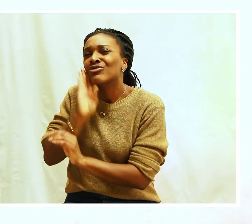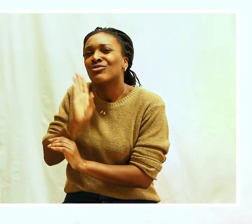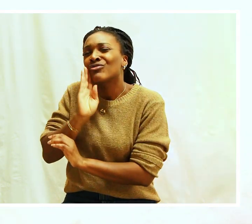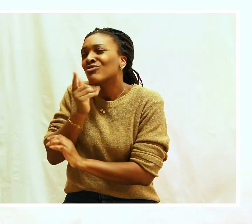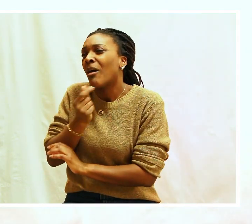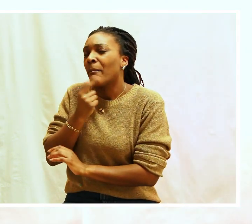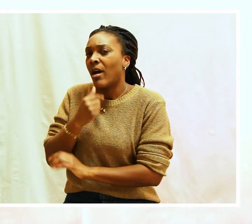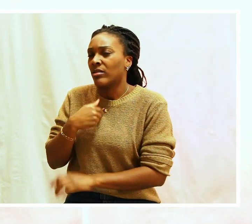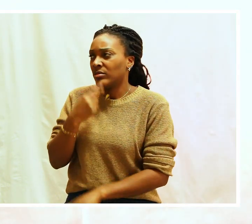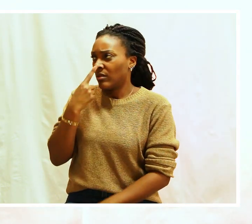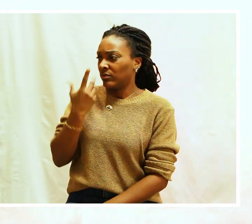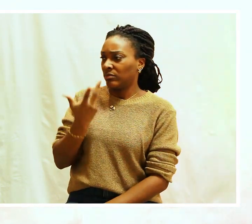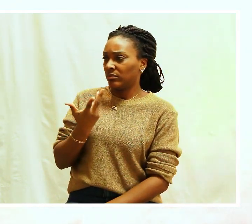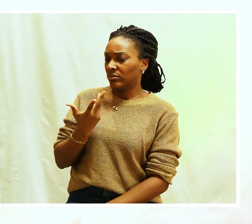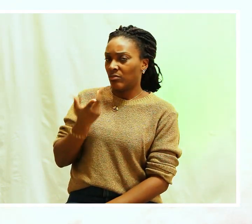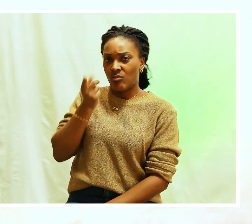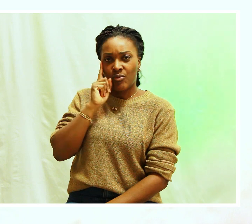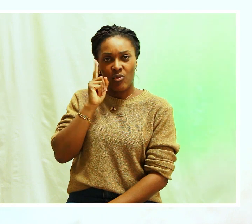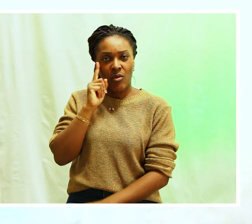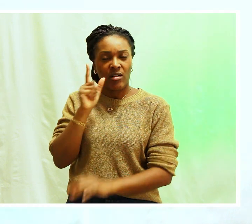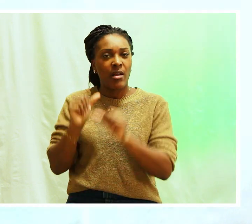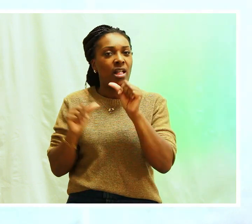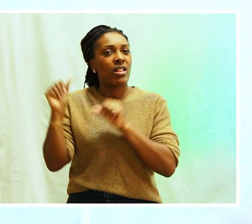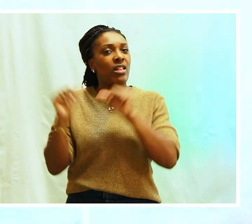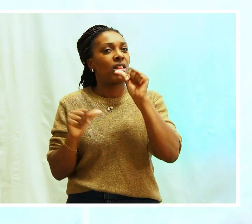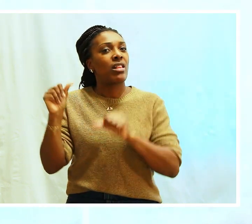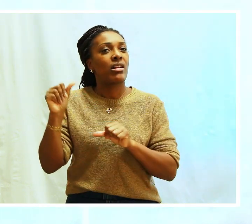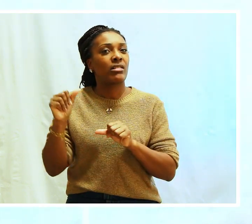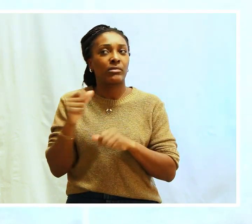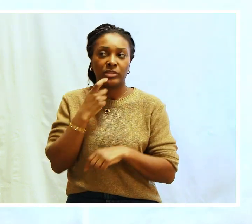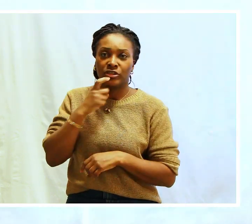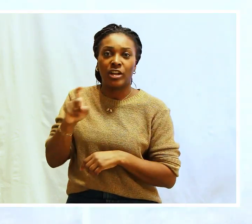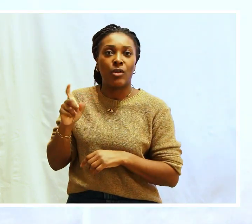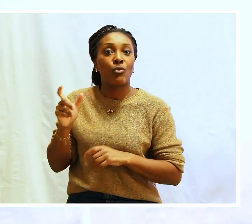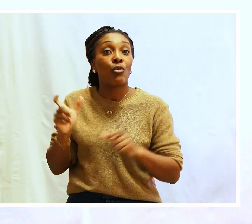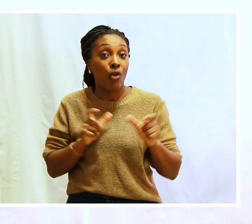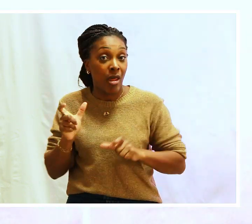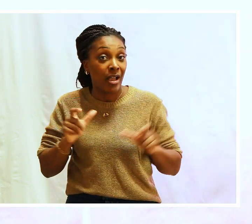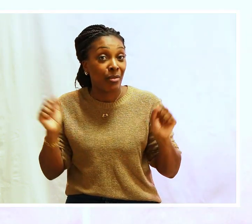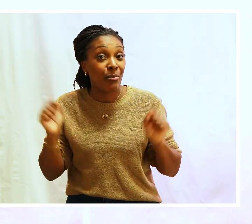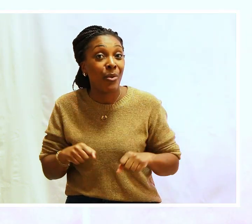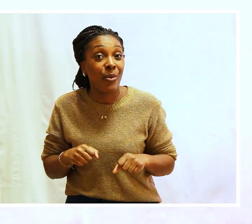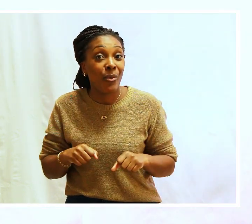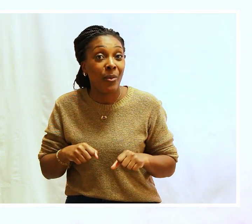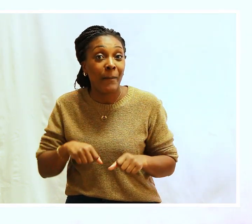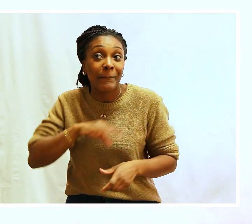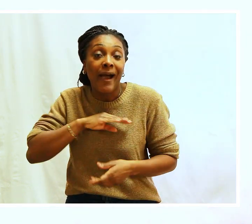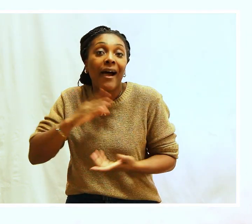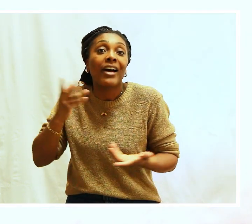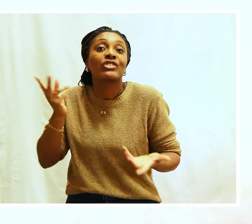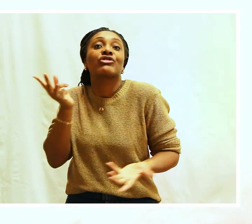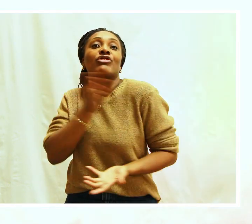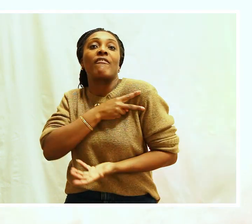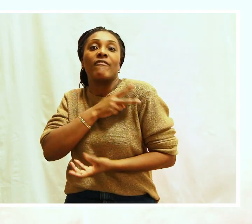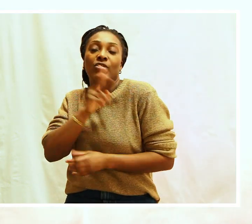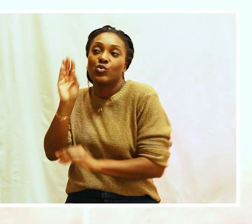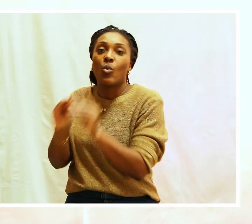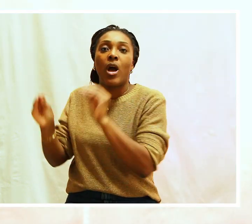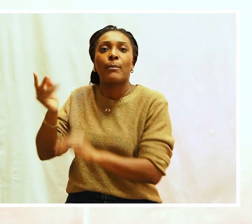coup, ça déraille. Et tu vas commencer à prendre ton collègue en grippe parce que, il a plus d'attention que